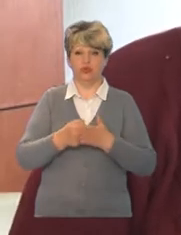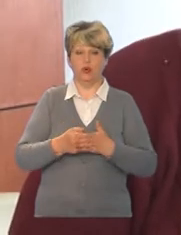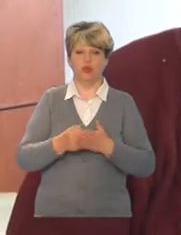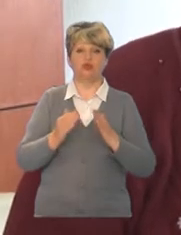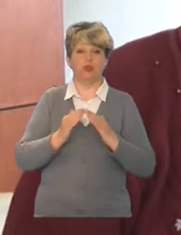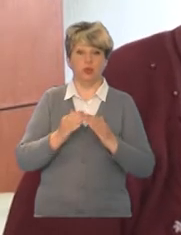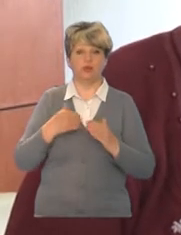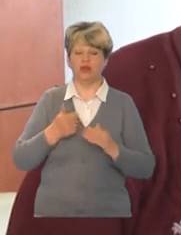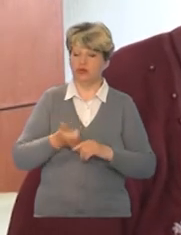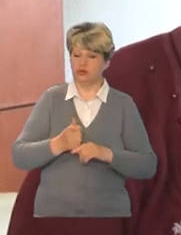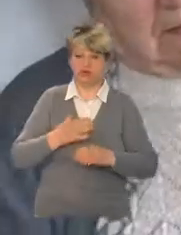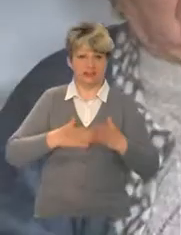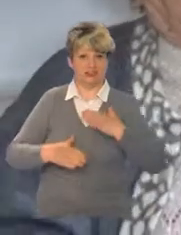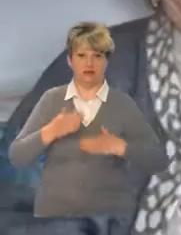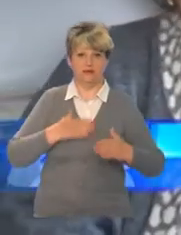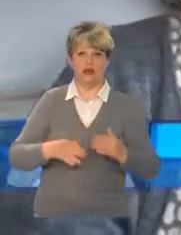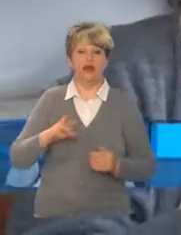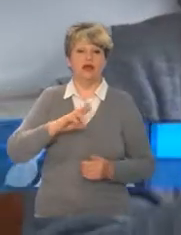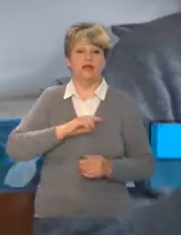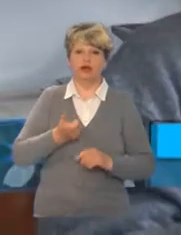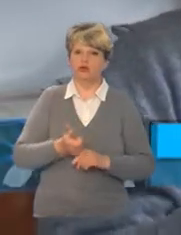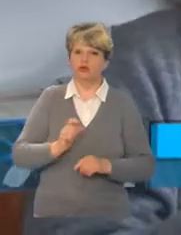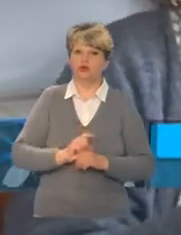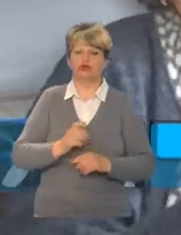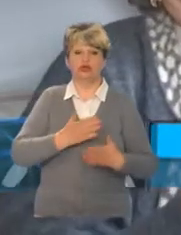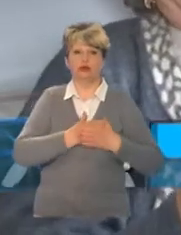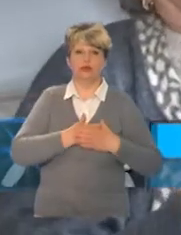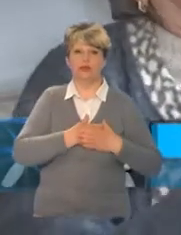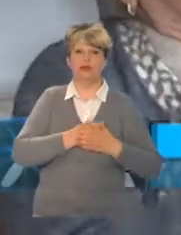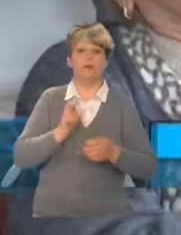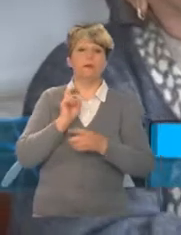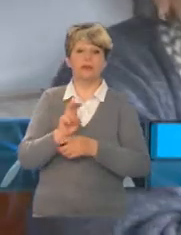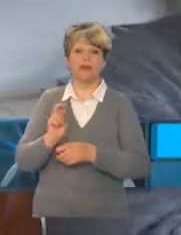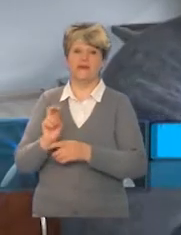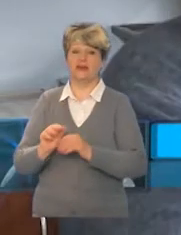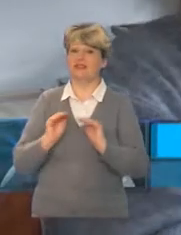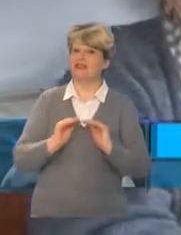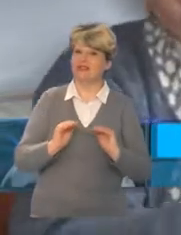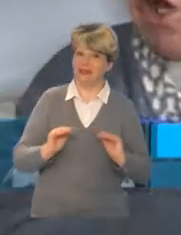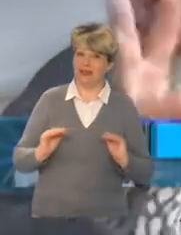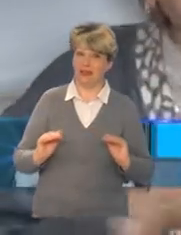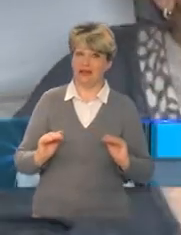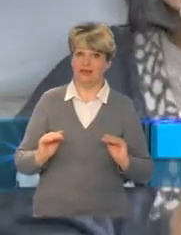і я дуже задоволена. Я дуже люблю провідувати внуків, дітей.